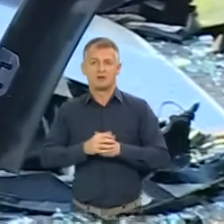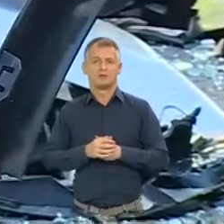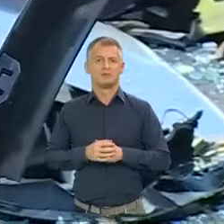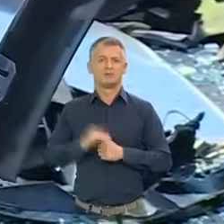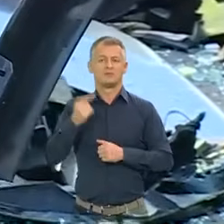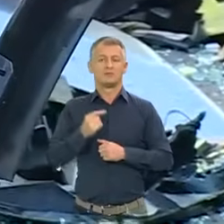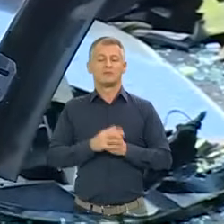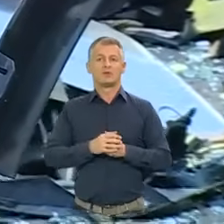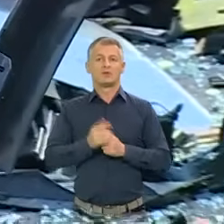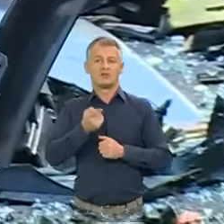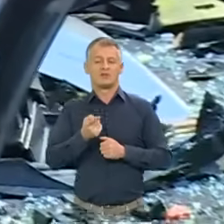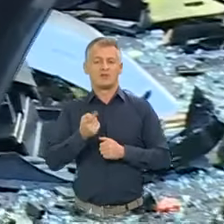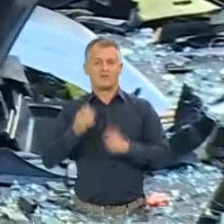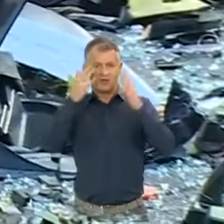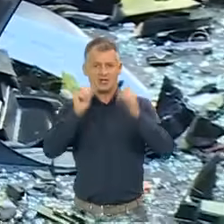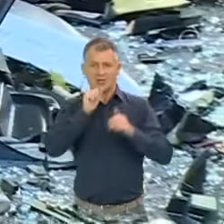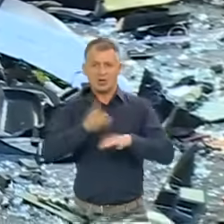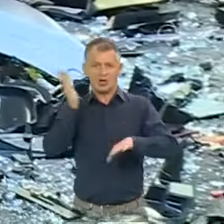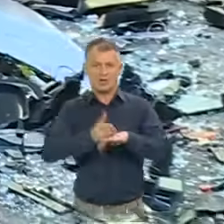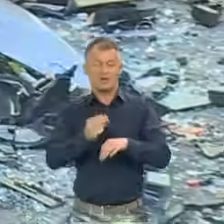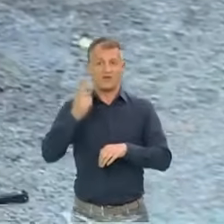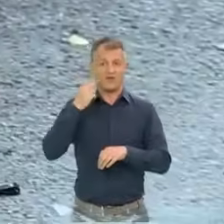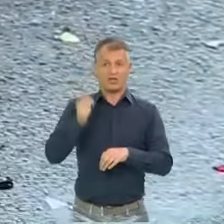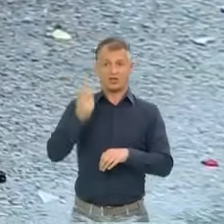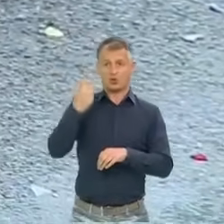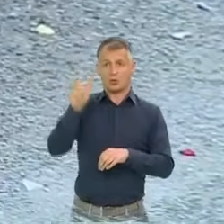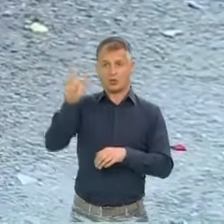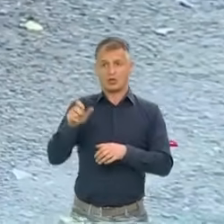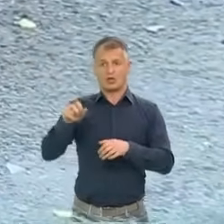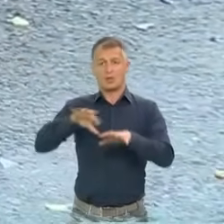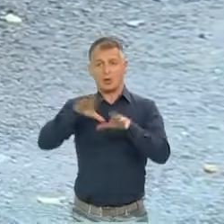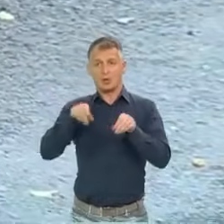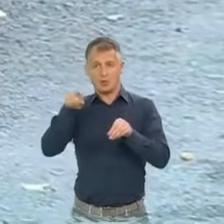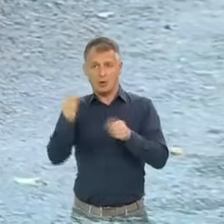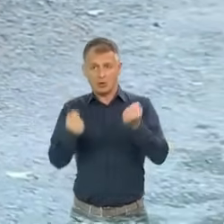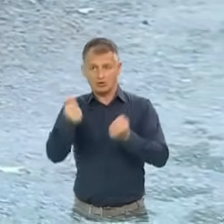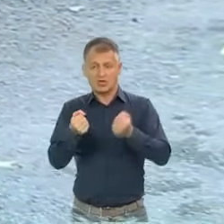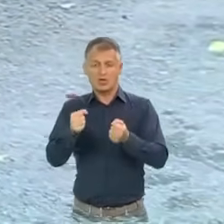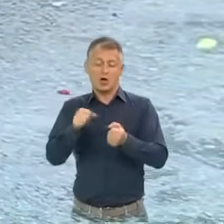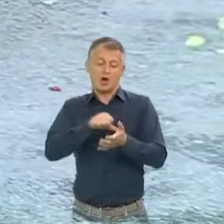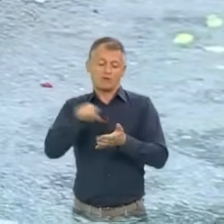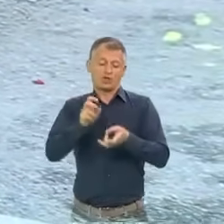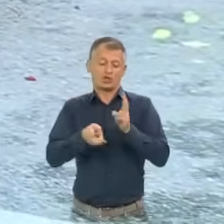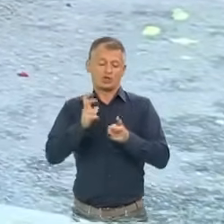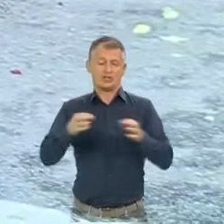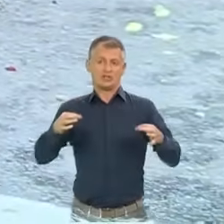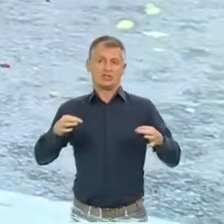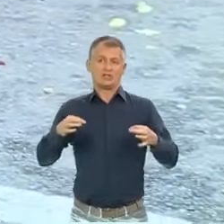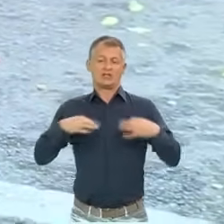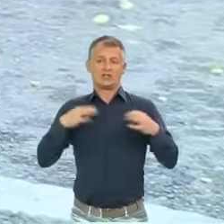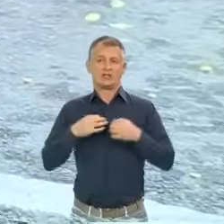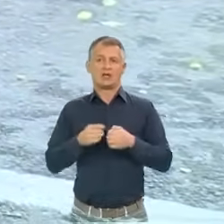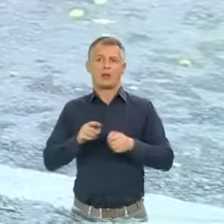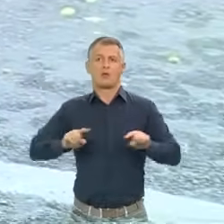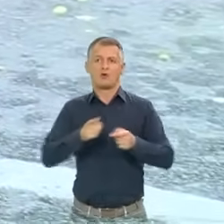fost rănit în accident Minora și cei doi pasageri au refuzat îngrijirile medicale în schimb a provocat pagube de mii de euro